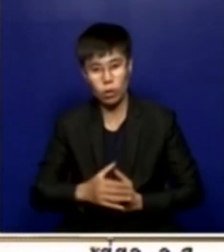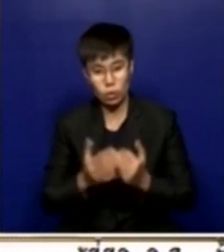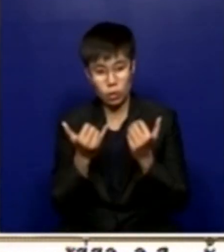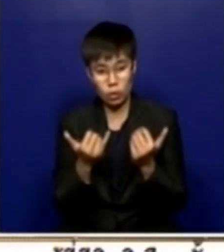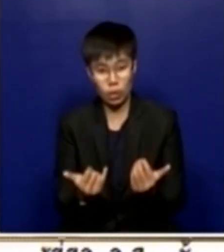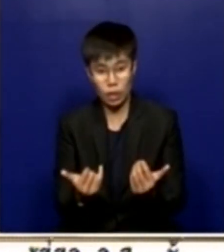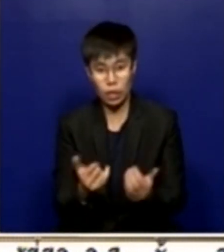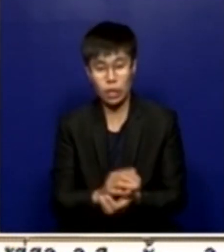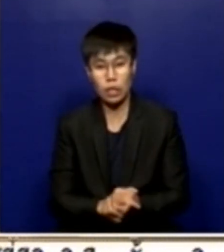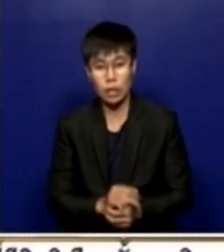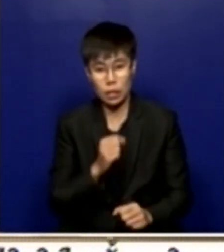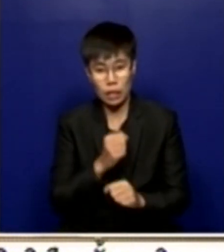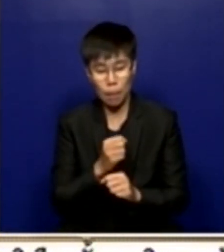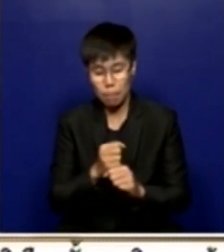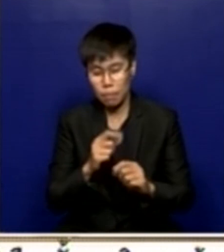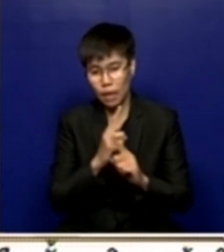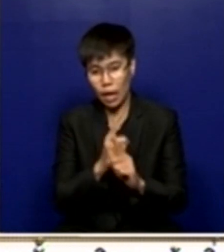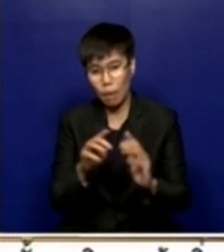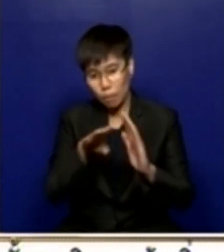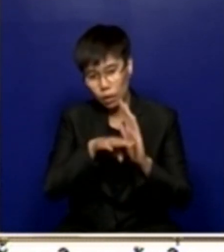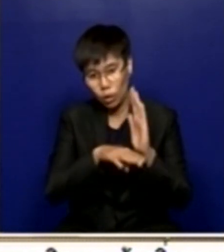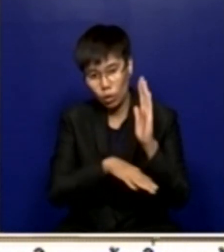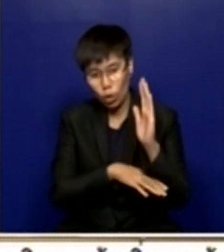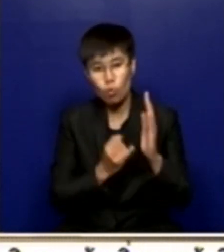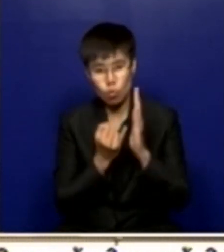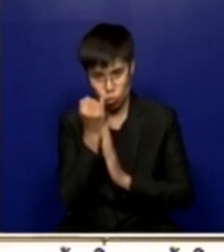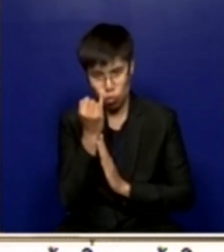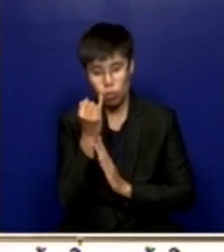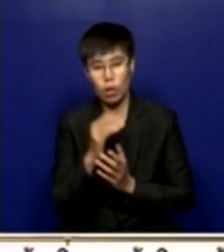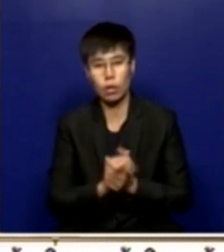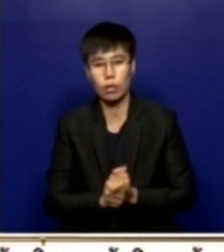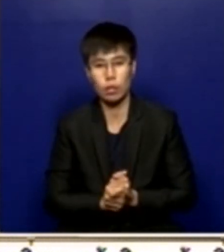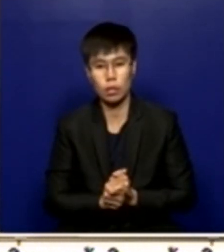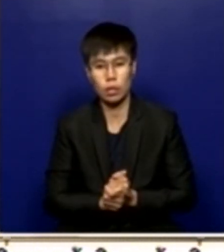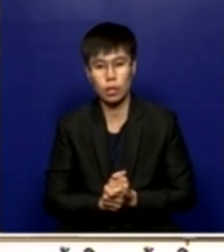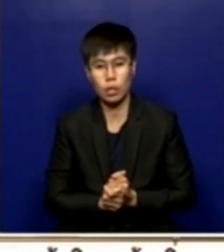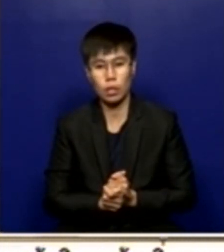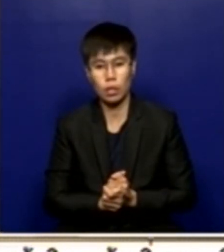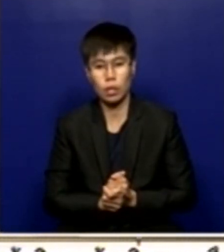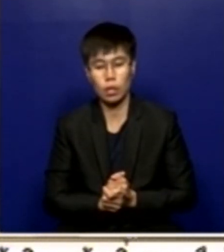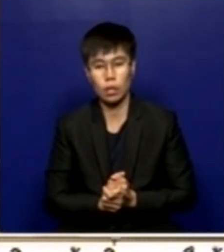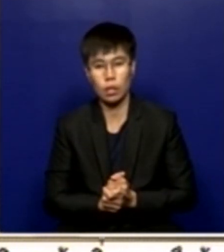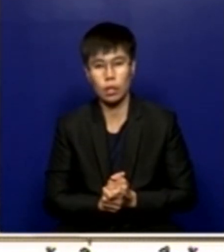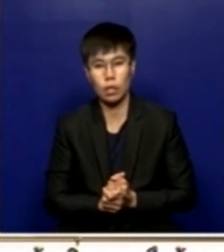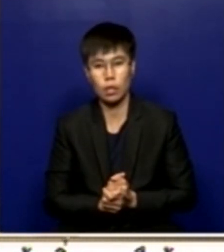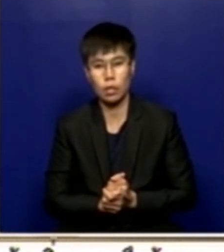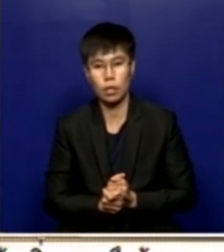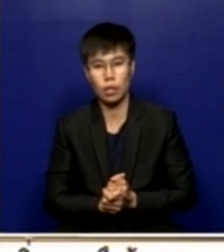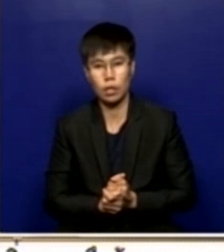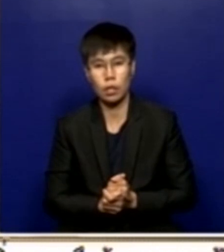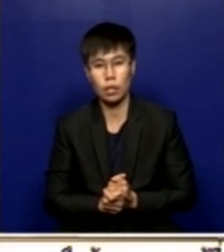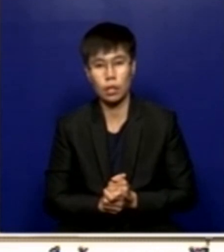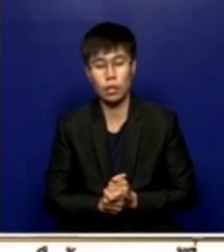ได้ดำเนินการตามครรลองที่ถูกต้องที่เหมาะสมนะครับพนันที่เราก็เรือเมื่อมีการ